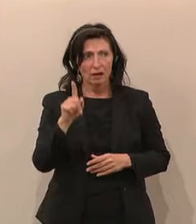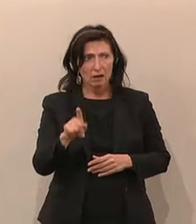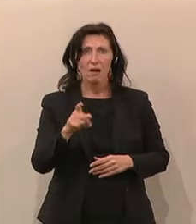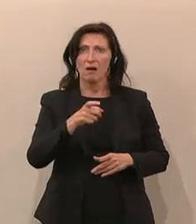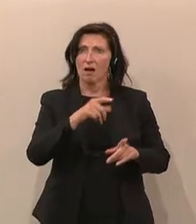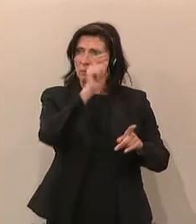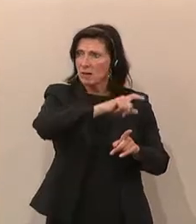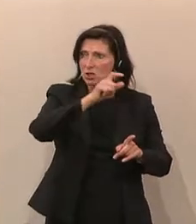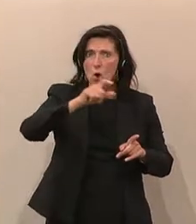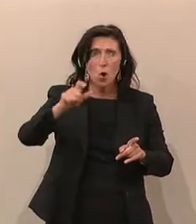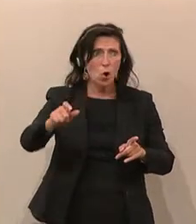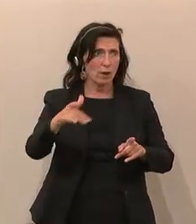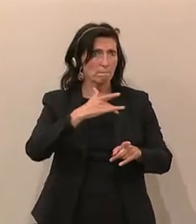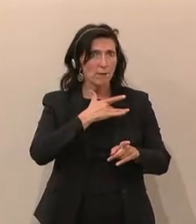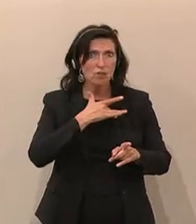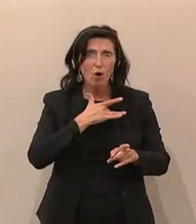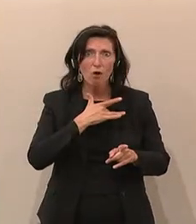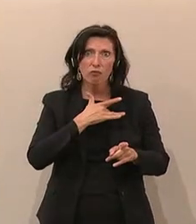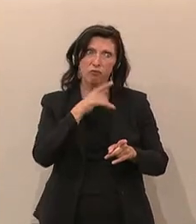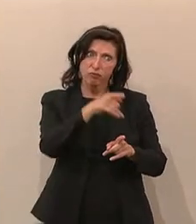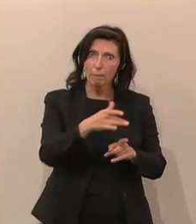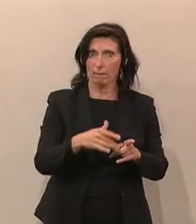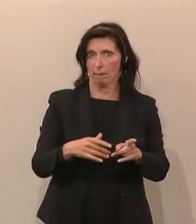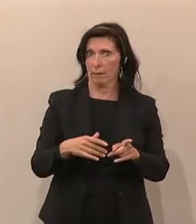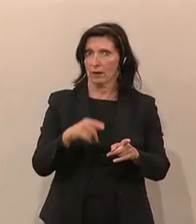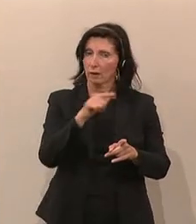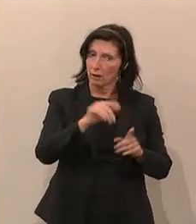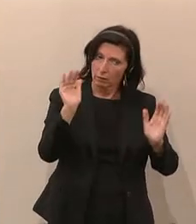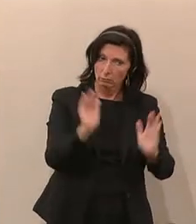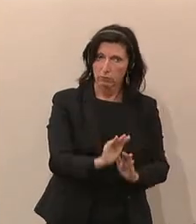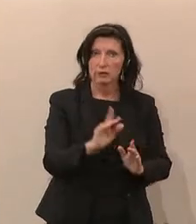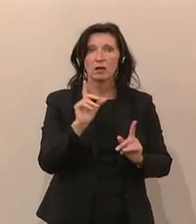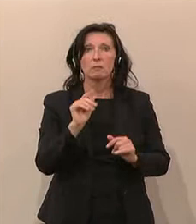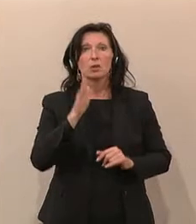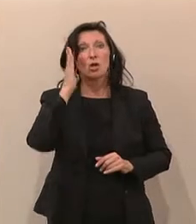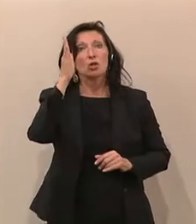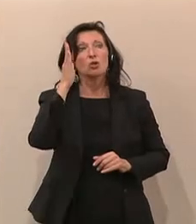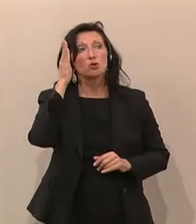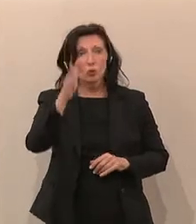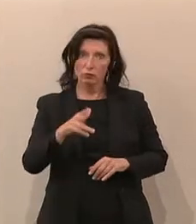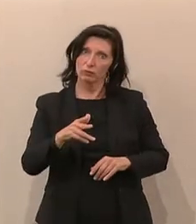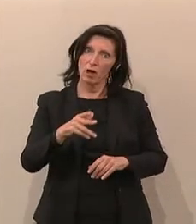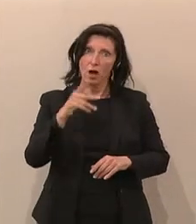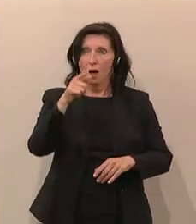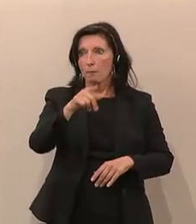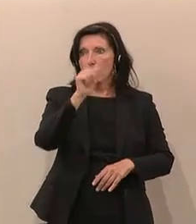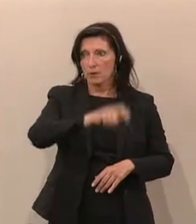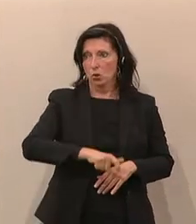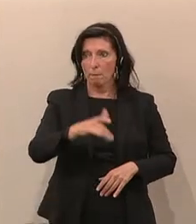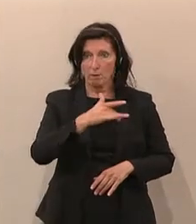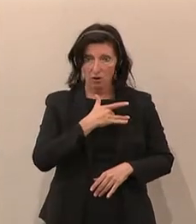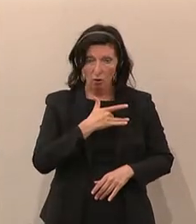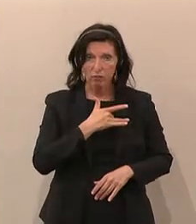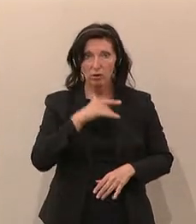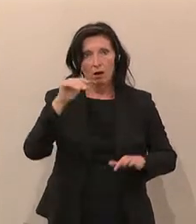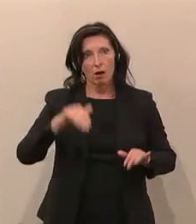der Versicherten. Das bedeutet, dass in Zukunft die Patientinnen zur Kreditkarte statt zur E-Card greifen müssen.